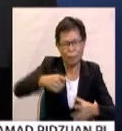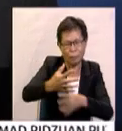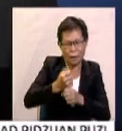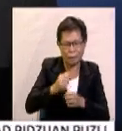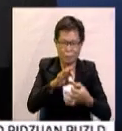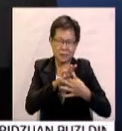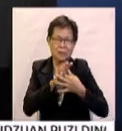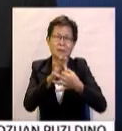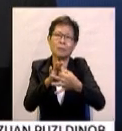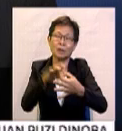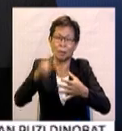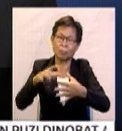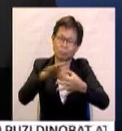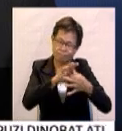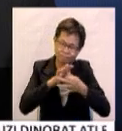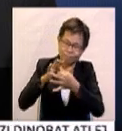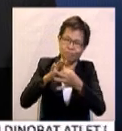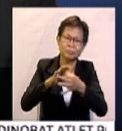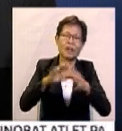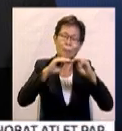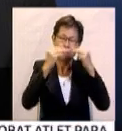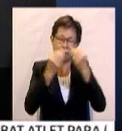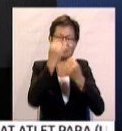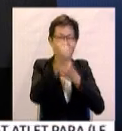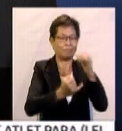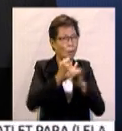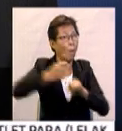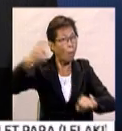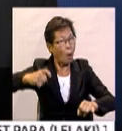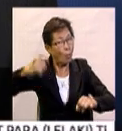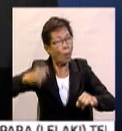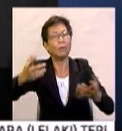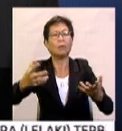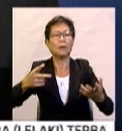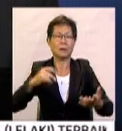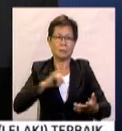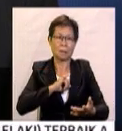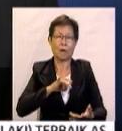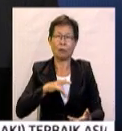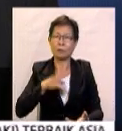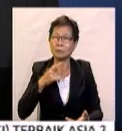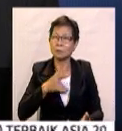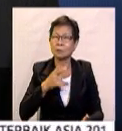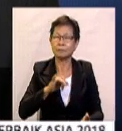mendapat kerjasama masyarakat antarabangsa. Nah, ini yang saya rasa